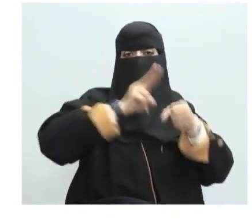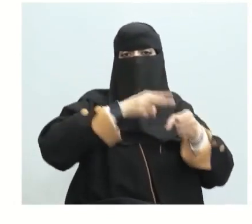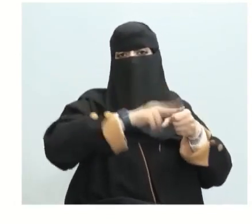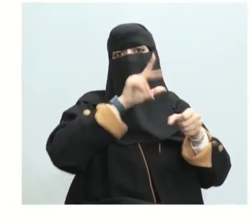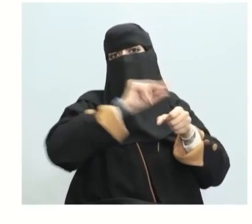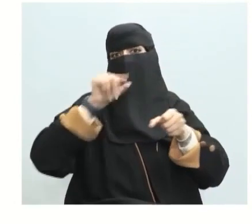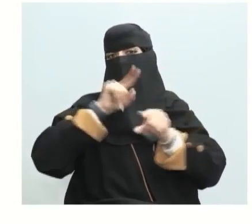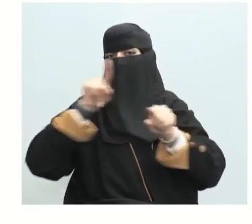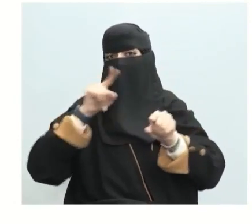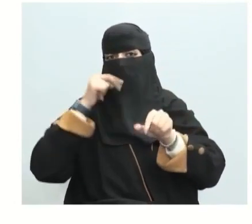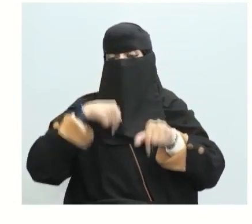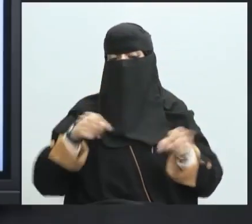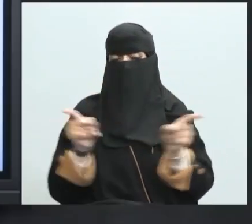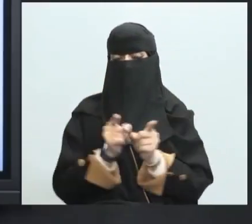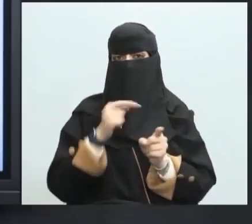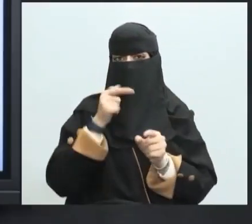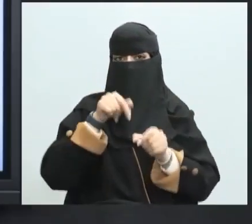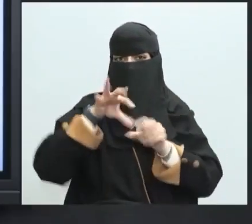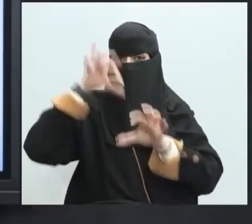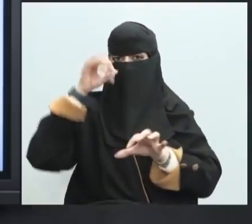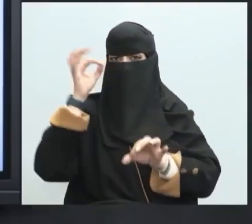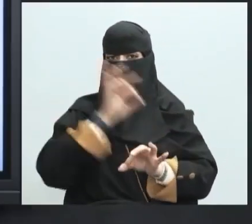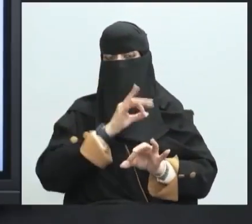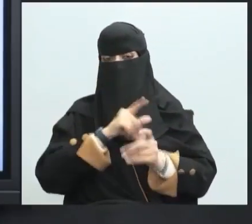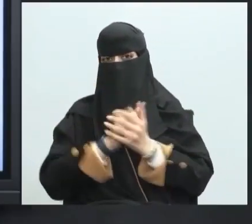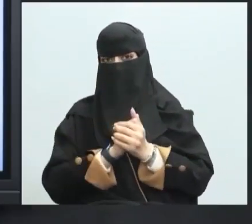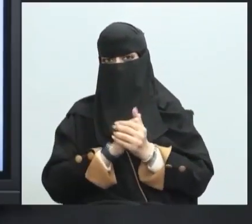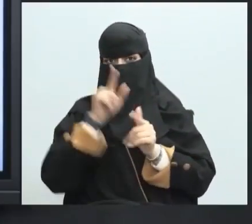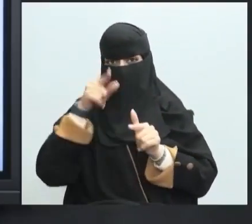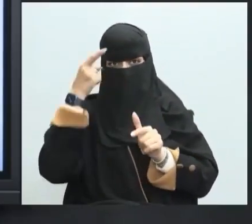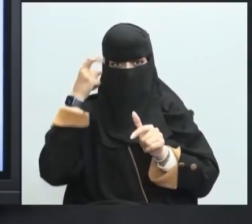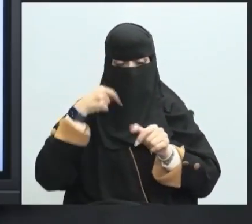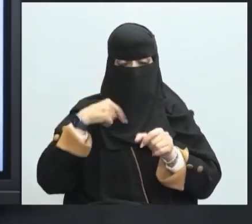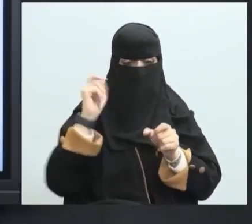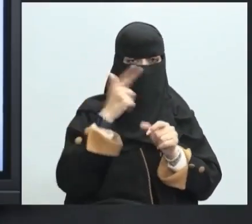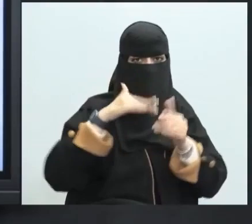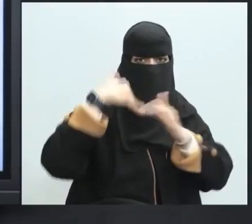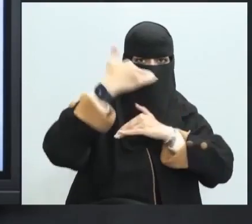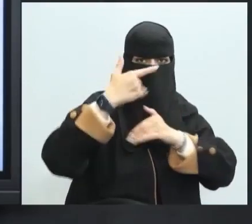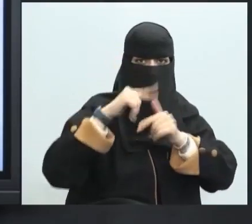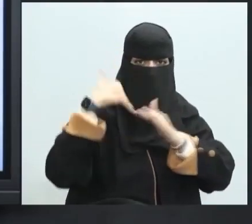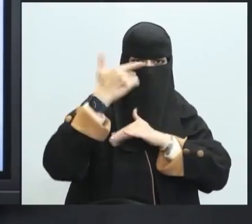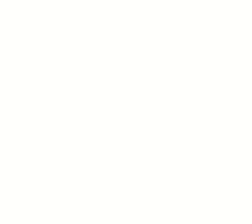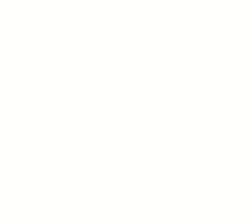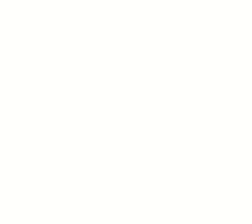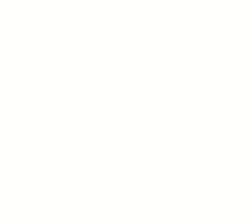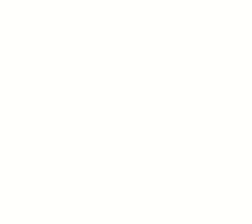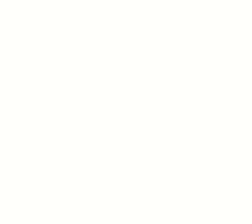العرض هنا قصه واقعيه ذكرت من التراث من كتاب البيان والتبيين للجاحظ كتاب البيان والتبيين للجاحظ